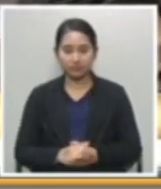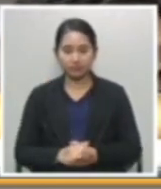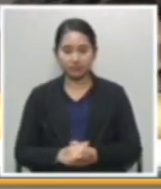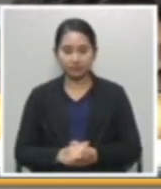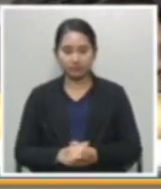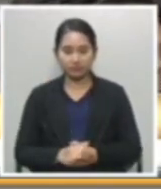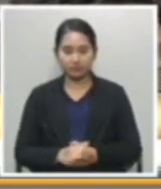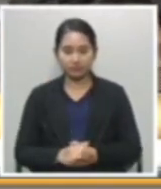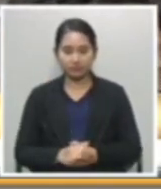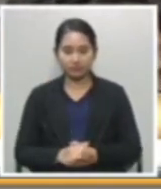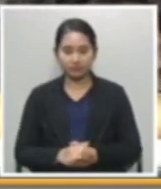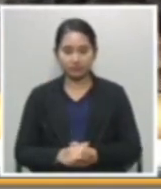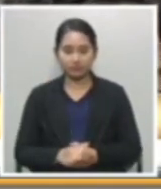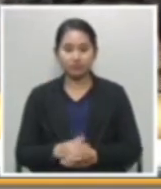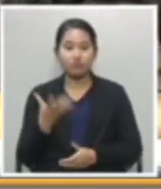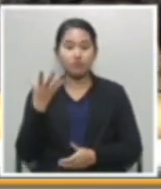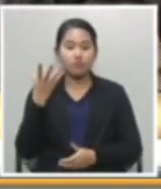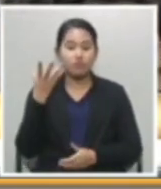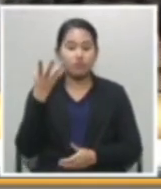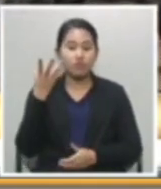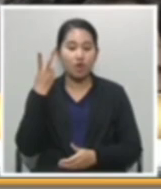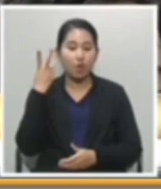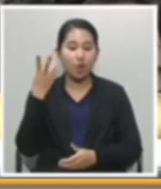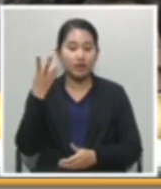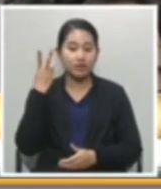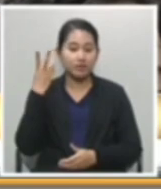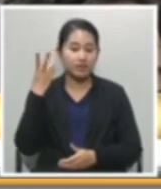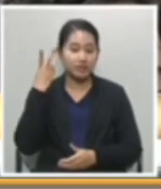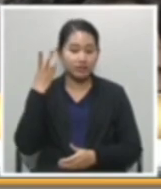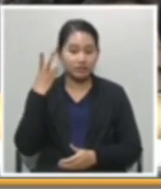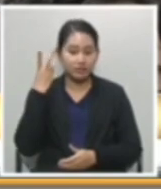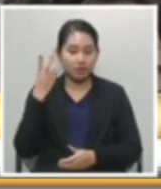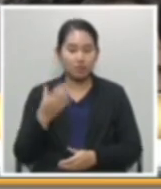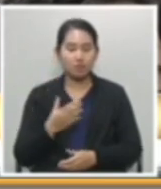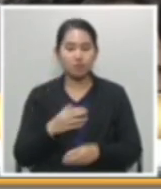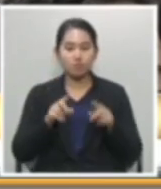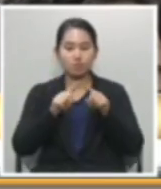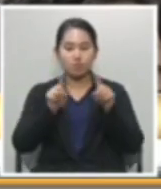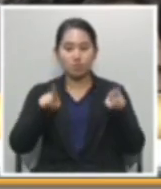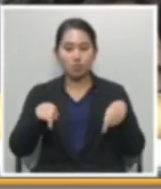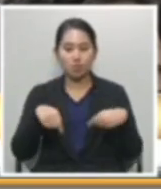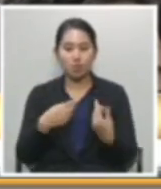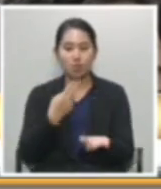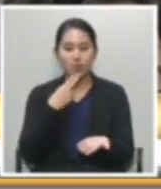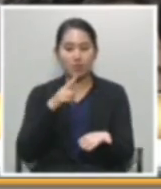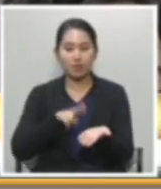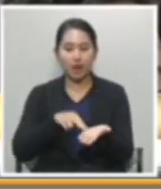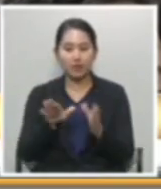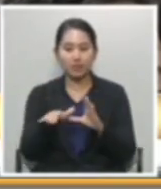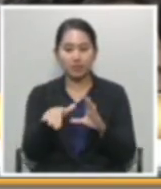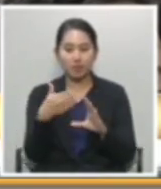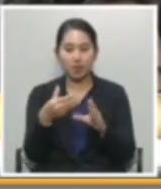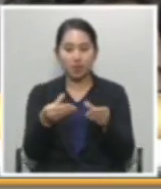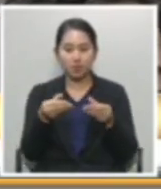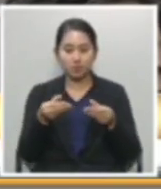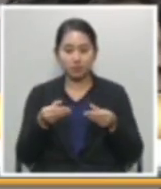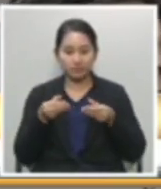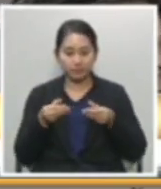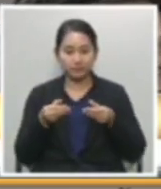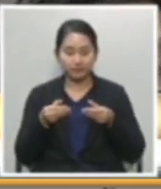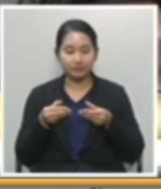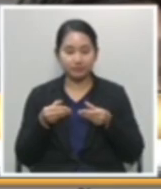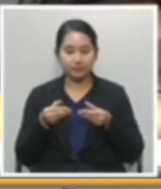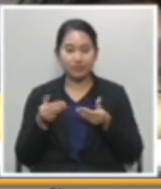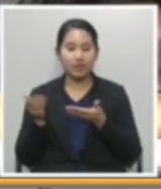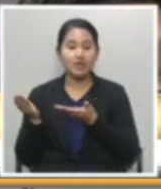เมื่อ2วันก่อนผมได้รับหนังสือจากท่านเลขาธิการสภาผู้แทนราษฎรเนี่ยนะเ